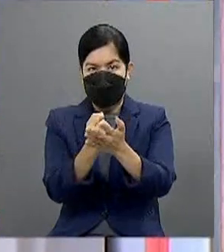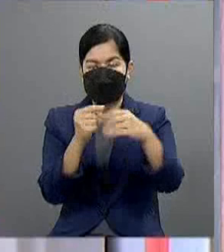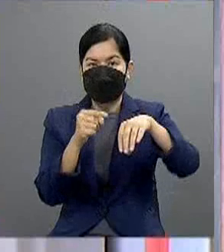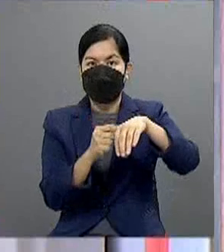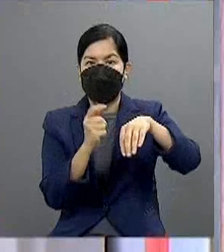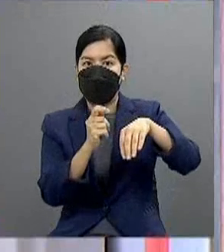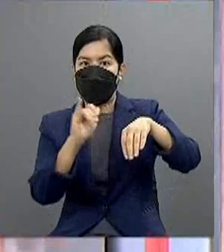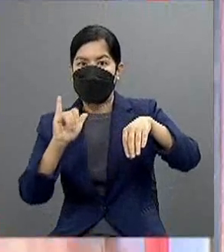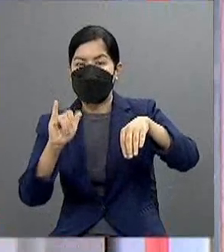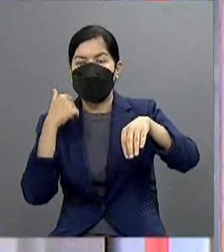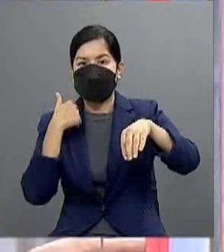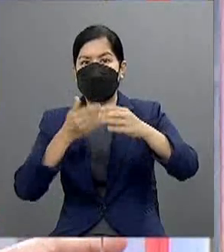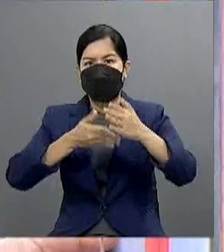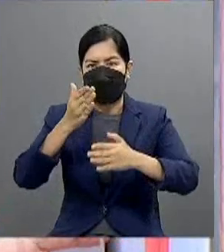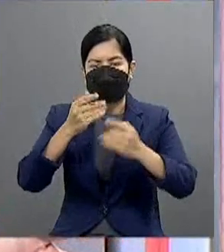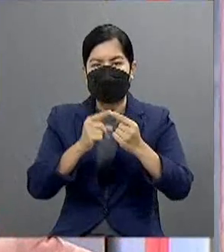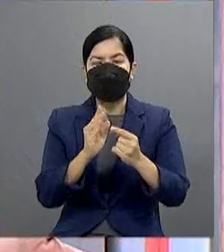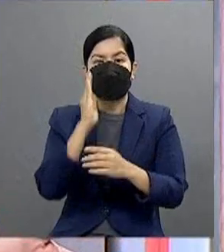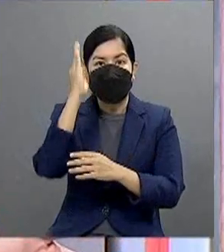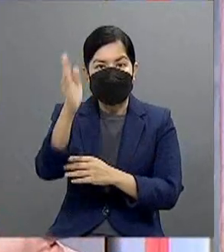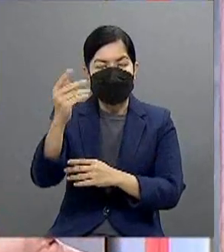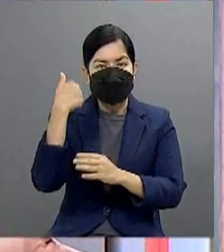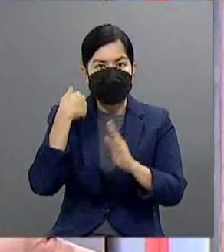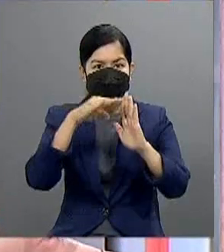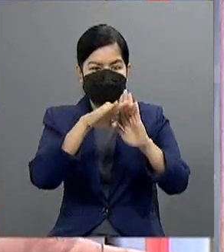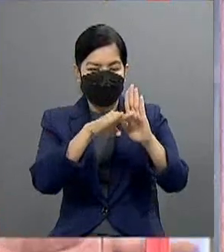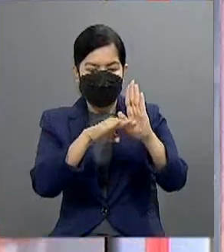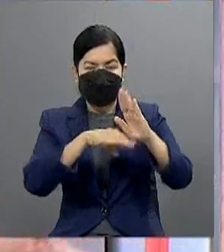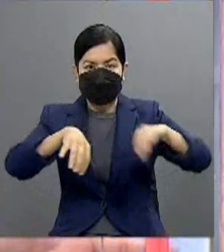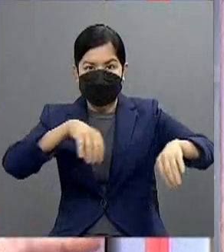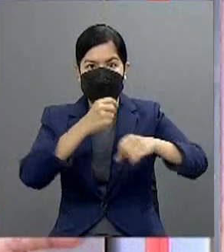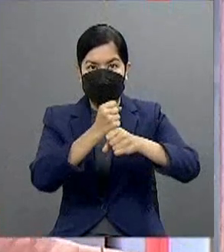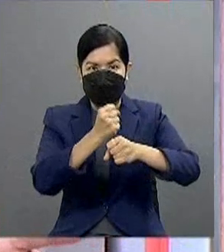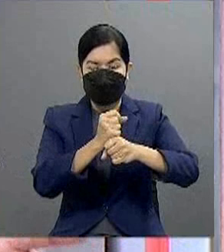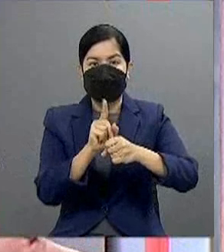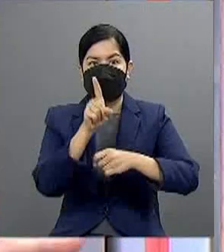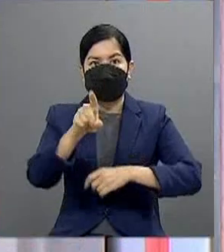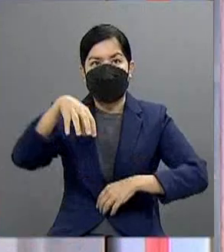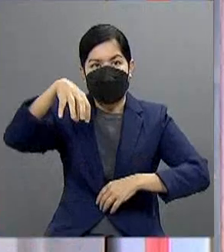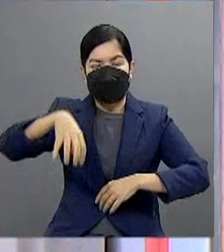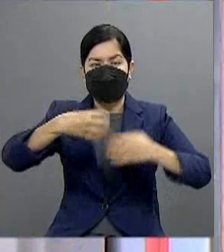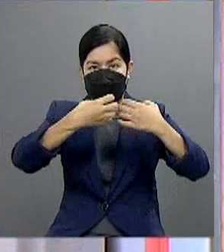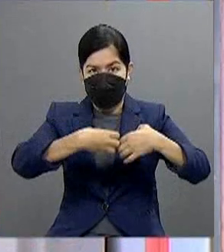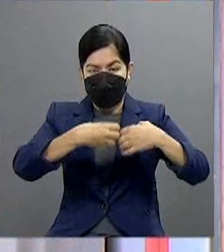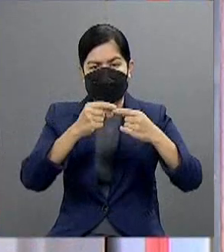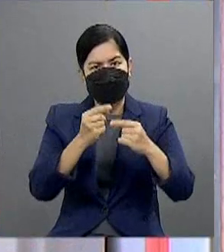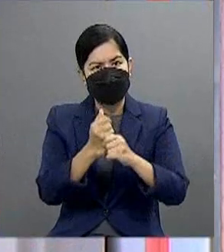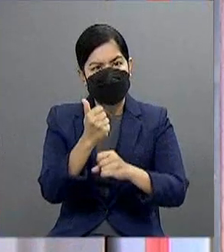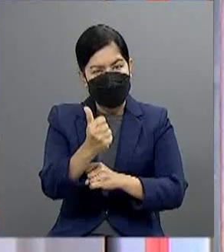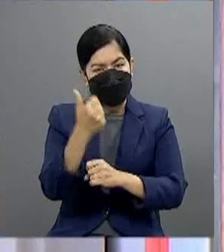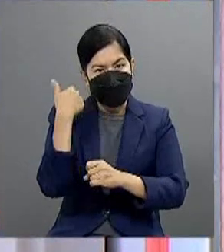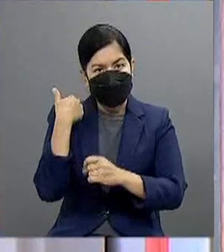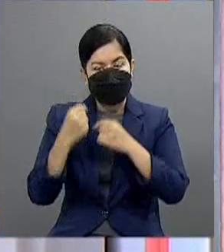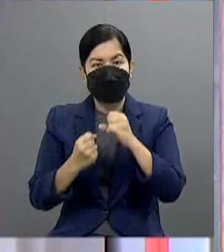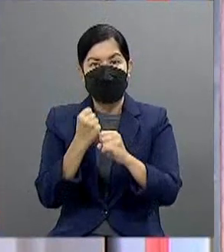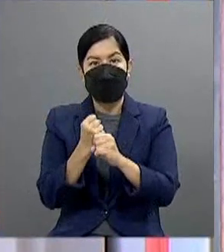อนในการผลิตเนี่ยทางโรงงานเองจะสามารถทำวัคซีนได้ทันไหมได้เยอะไหมแล้วคาดว่าภายในปีนี้เราจะมีวัคซีนจากใบยาสูบมา